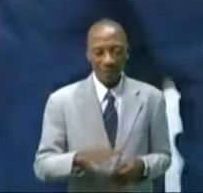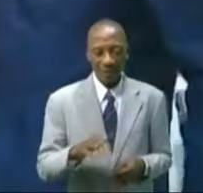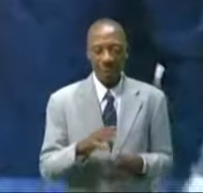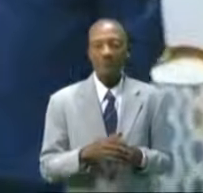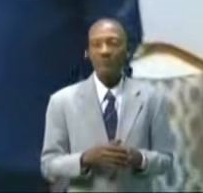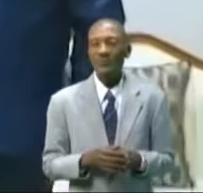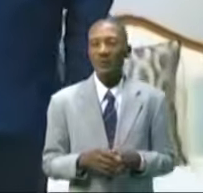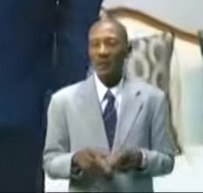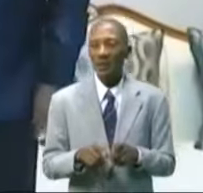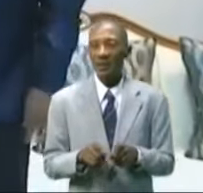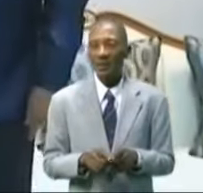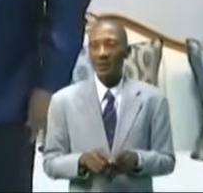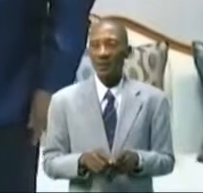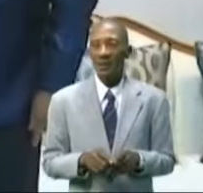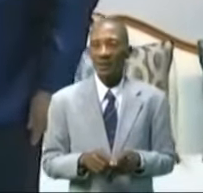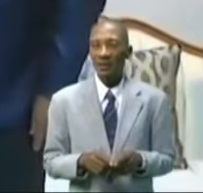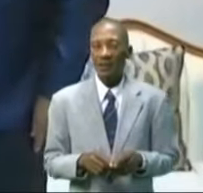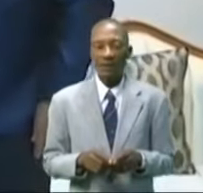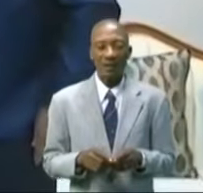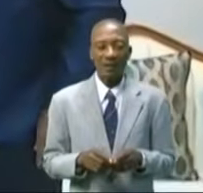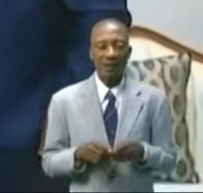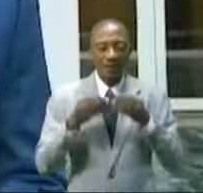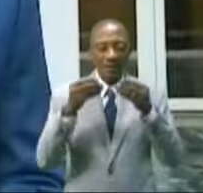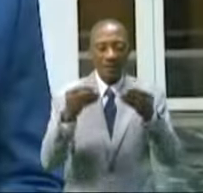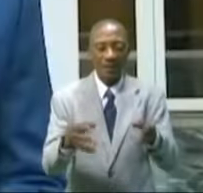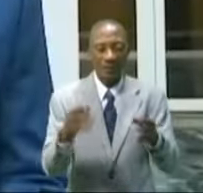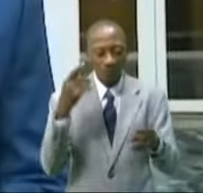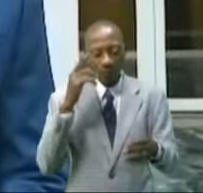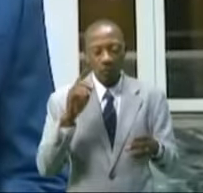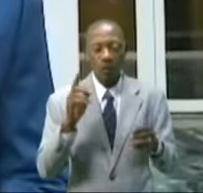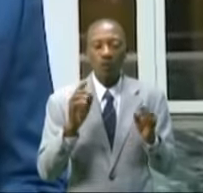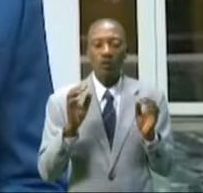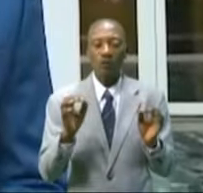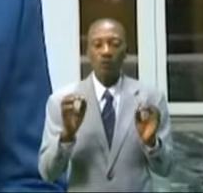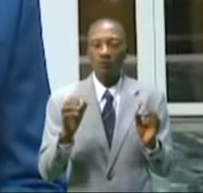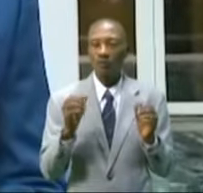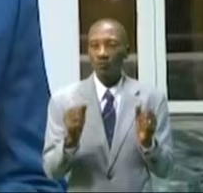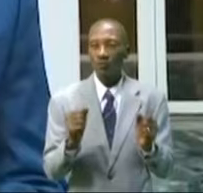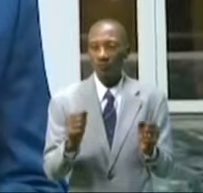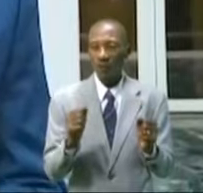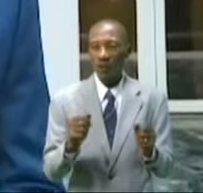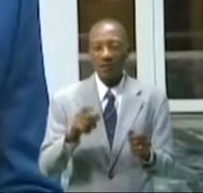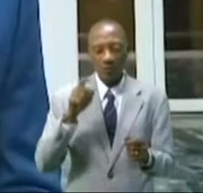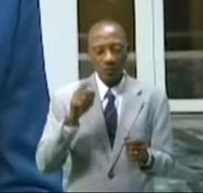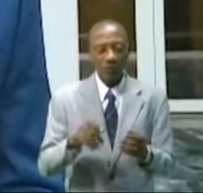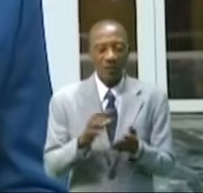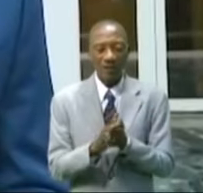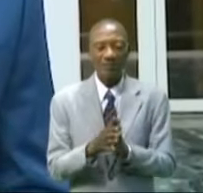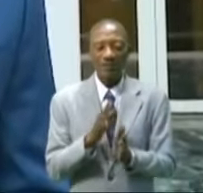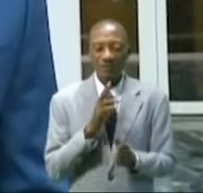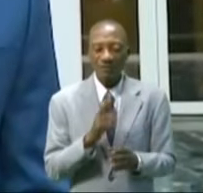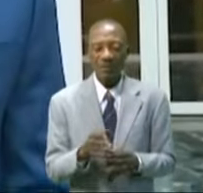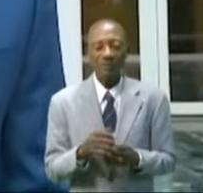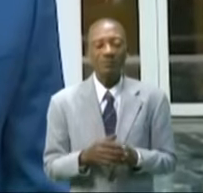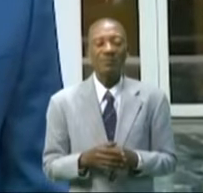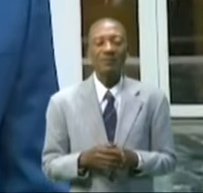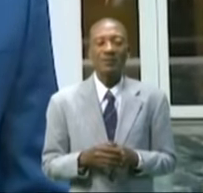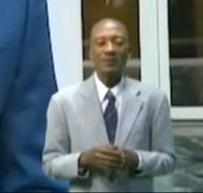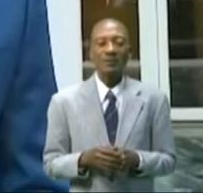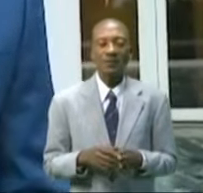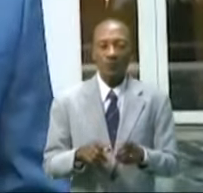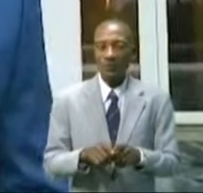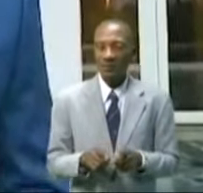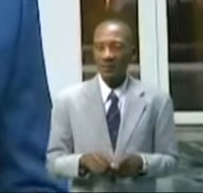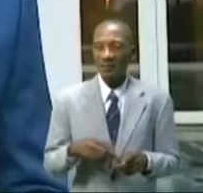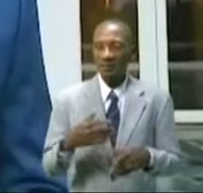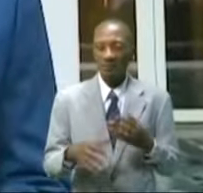réalité. Nous allons pousser les gouvernements, la première ministre et les ministres à remplir les assignations contenues